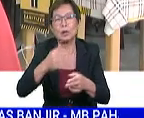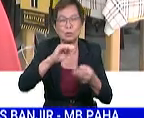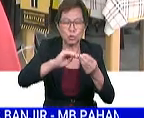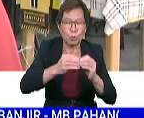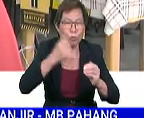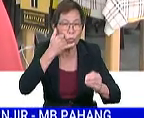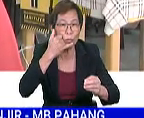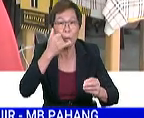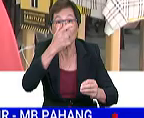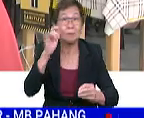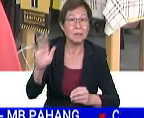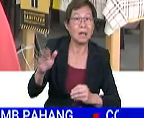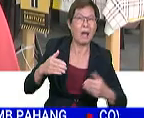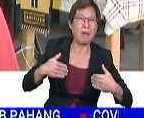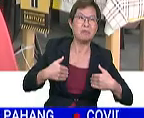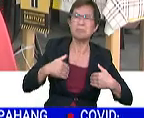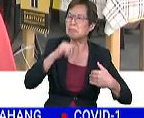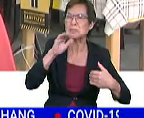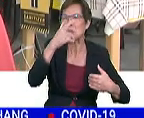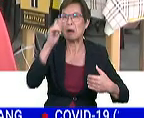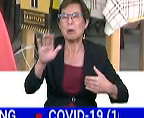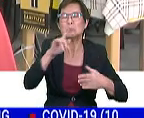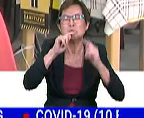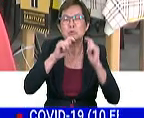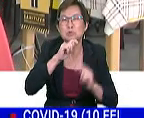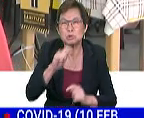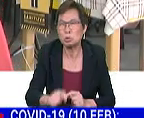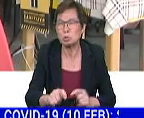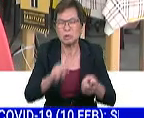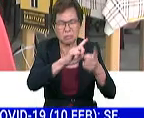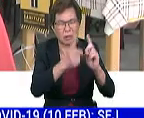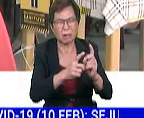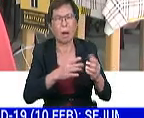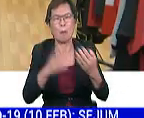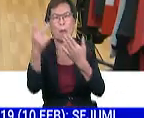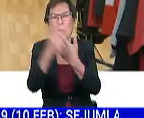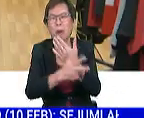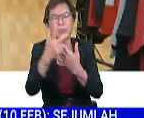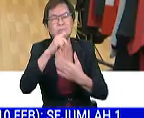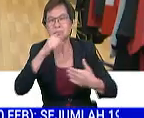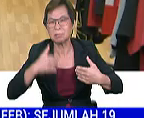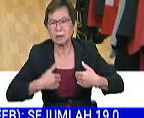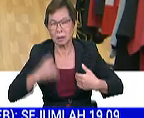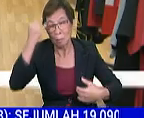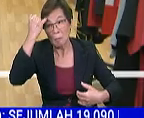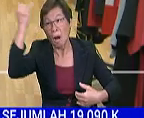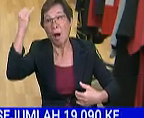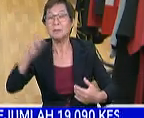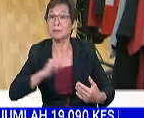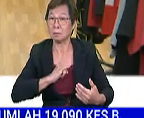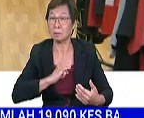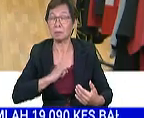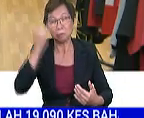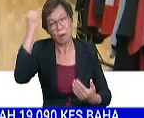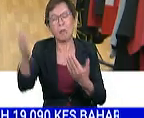orang Sebab Dia orang ada kekangan dari segi digital punya sejahteral pandangan saya memudahkan